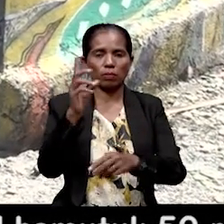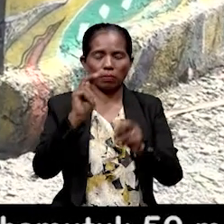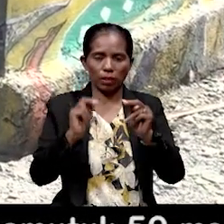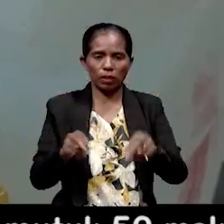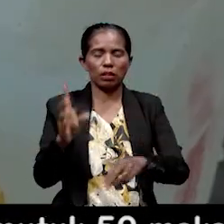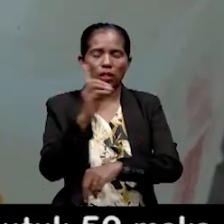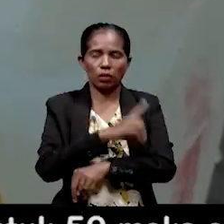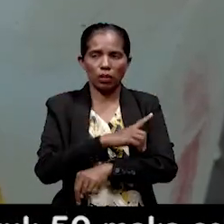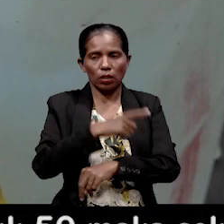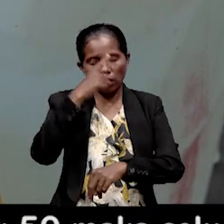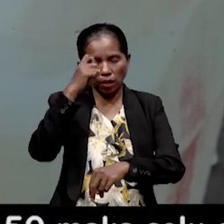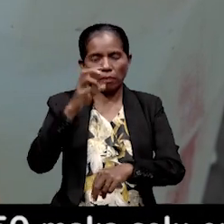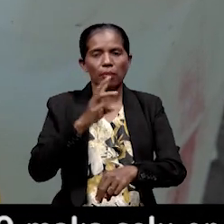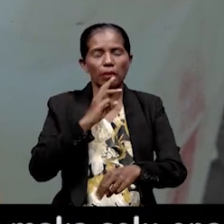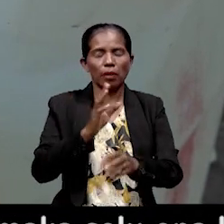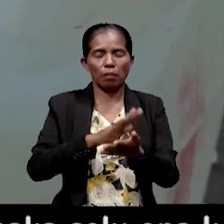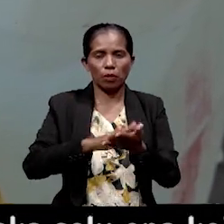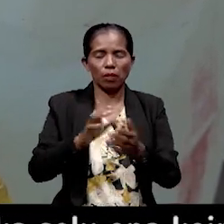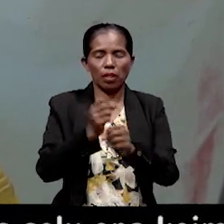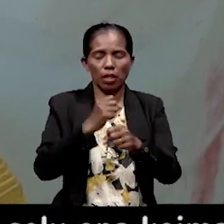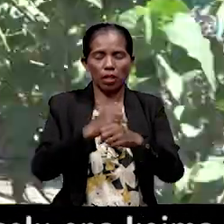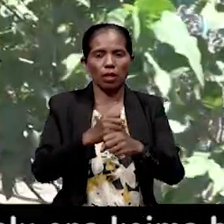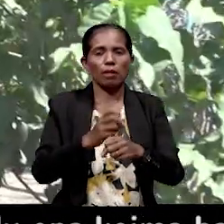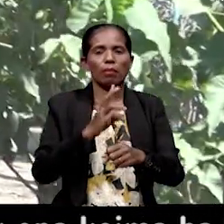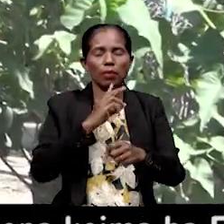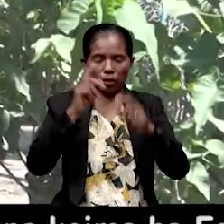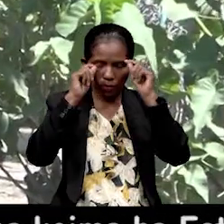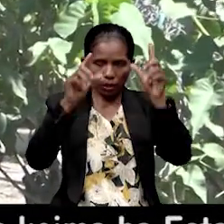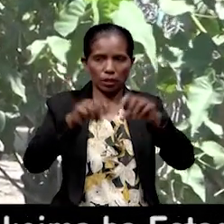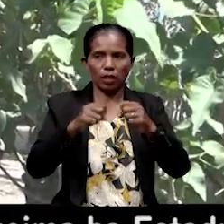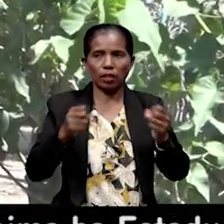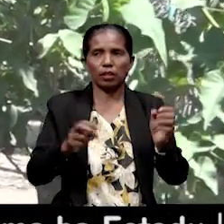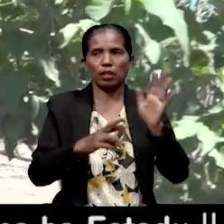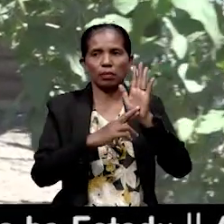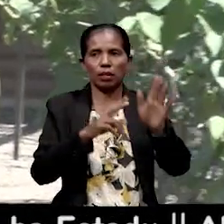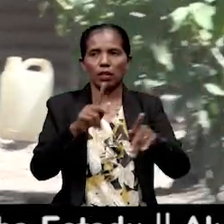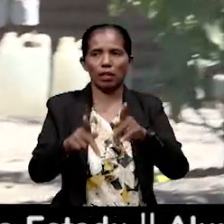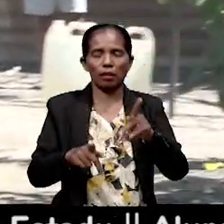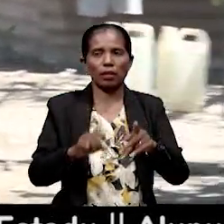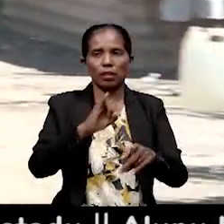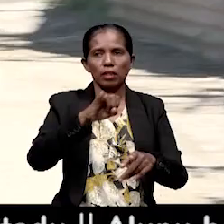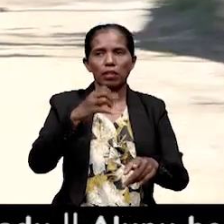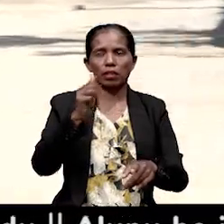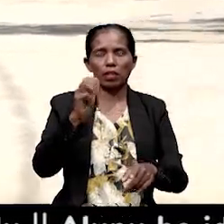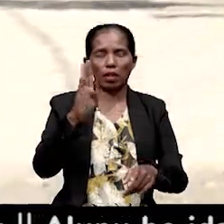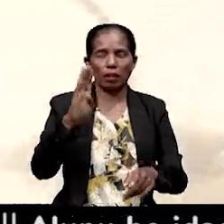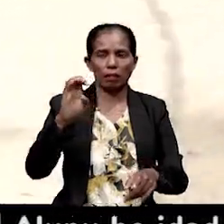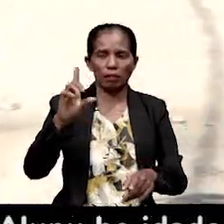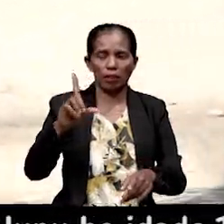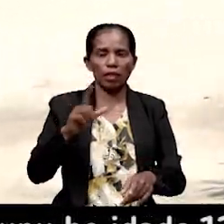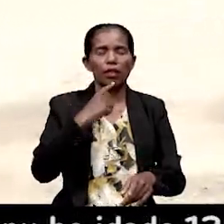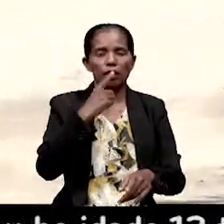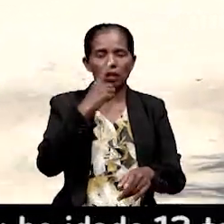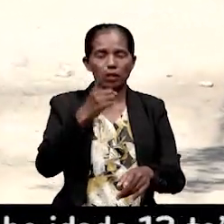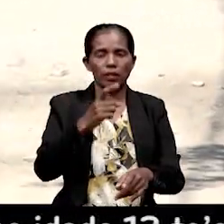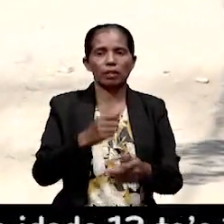tamba bemos nebe kanaliza husi beti morleste at representante komunidade Tasi Talu Isabel Fontes no Cesar